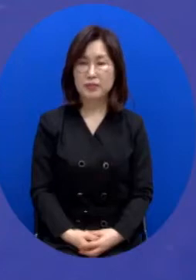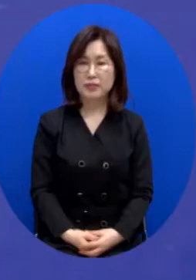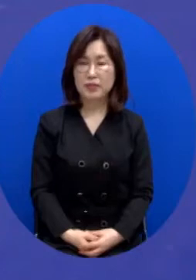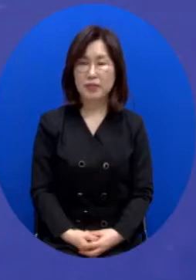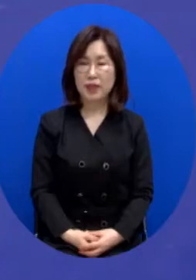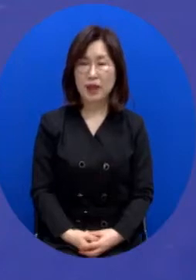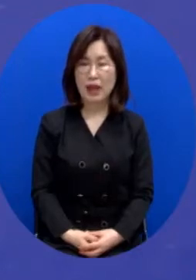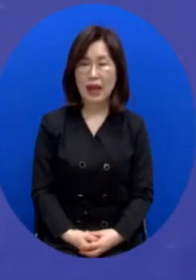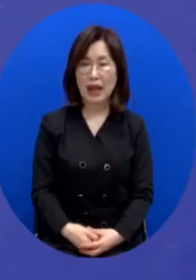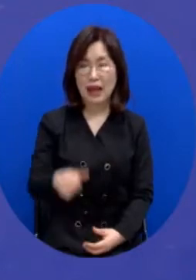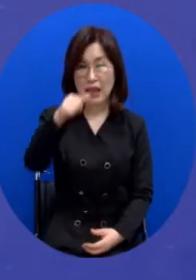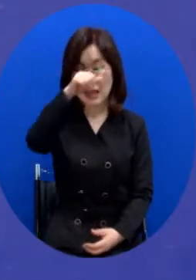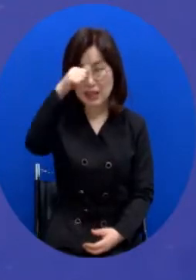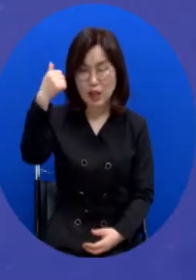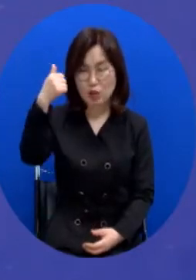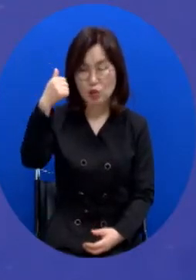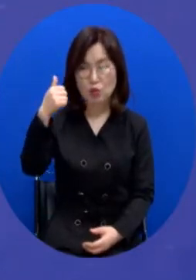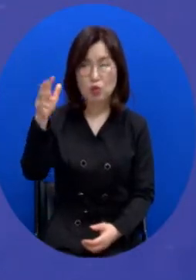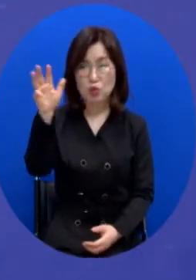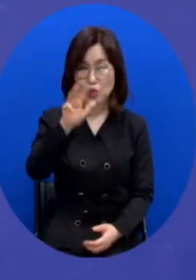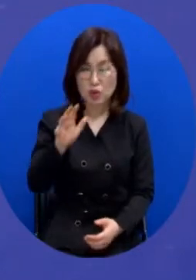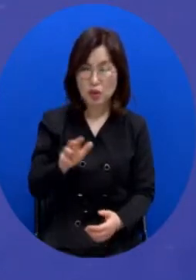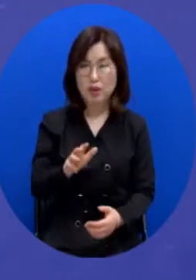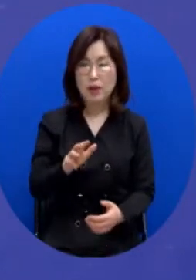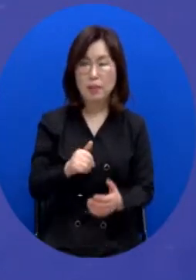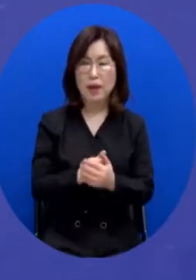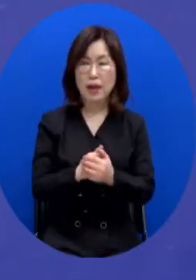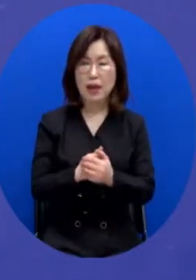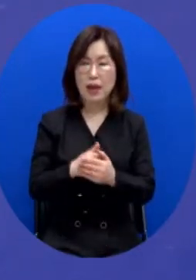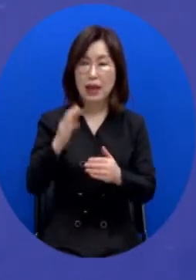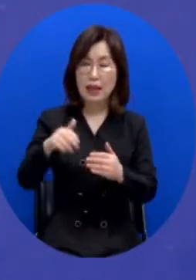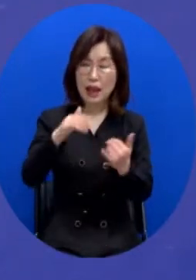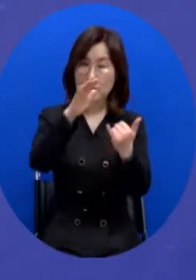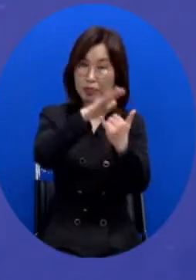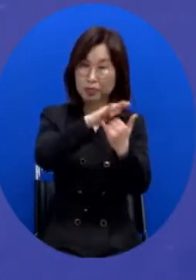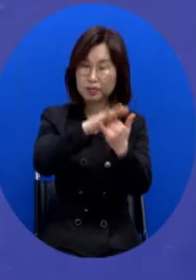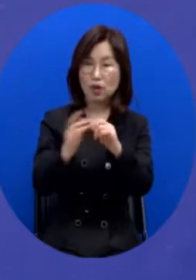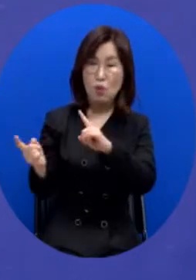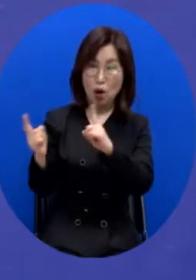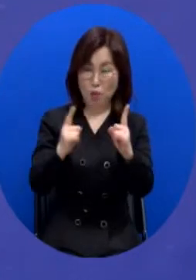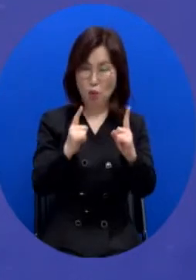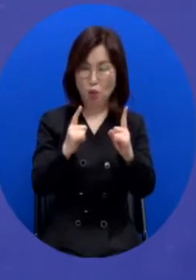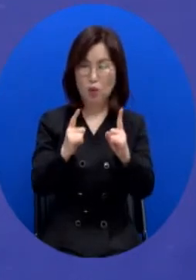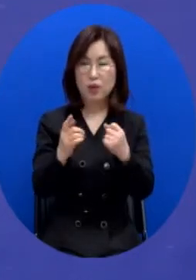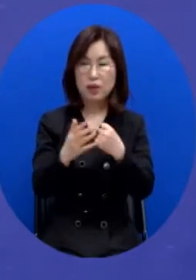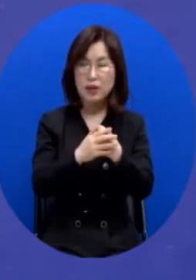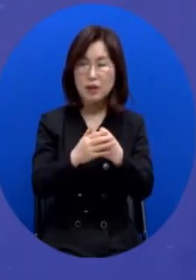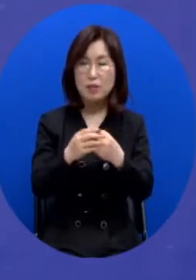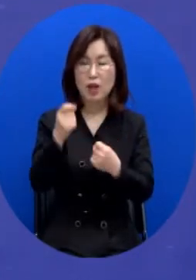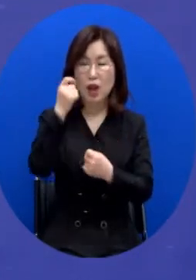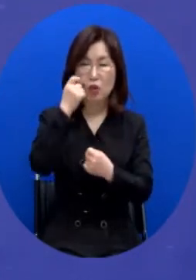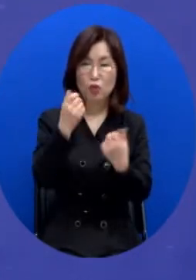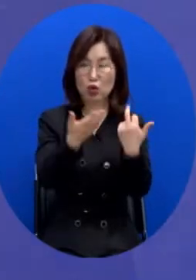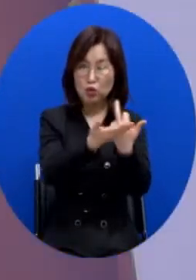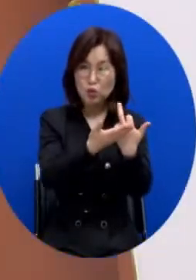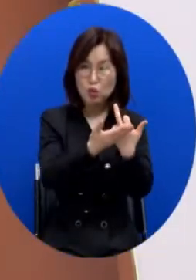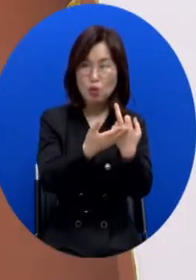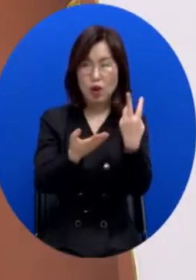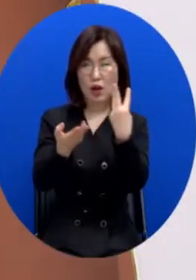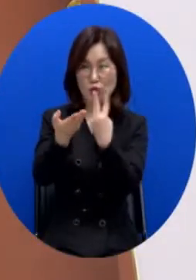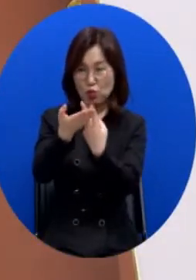한국장로교총연합회 가 다음 세대를 세우자 를 주제로 울릉도와 독도에서 나라사랑 기도회 를 개최합니다